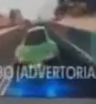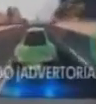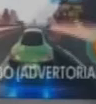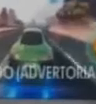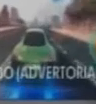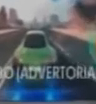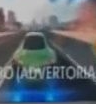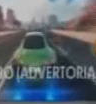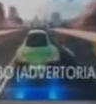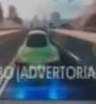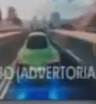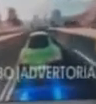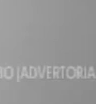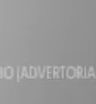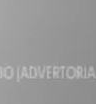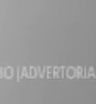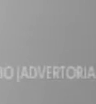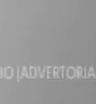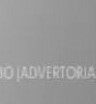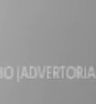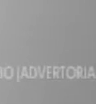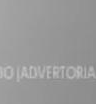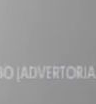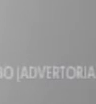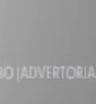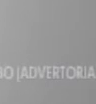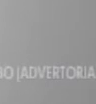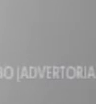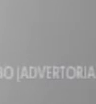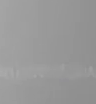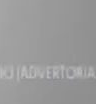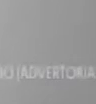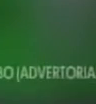is done wherever you move. Keep on moving, keep on moving.